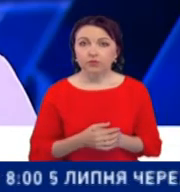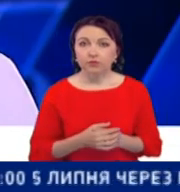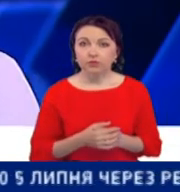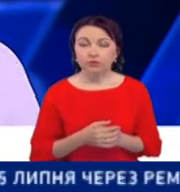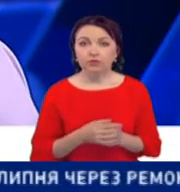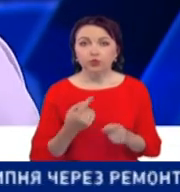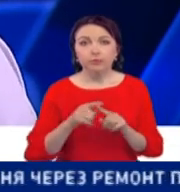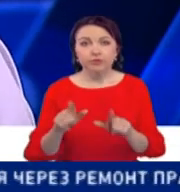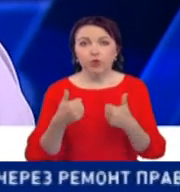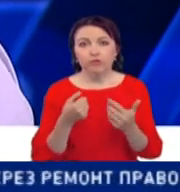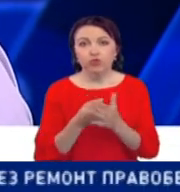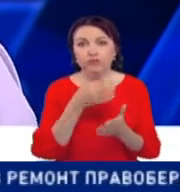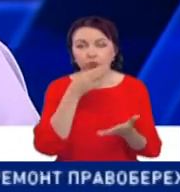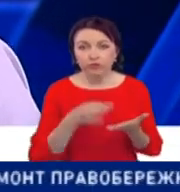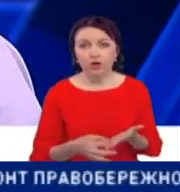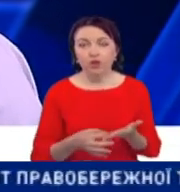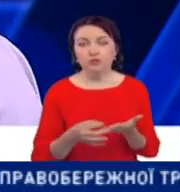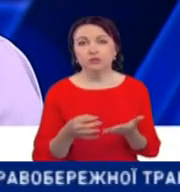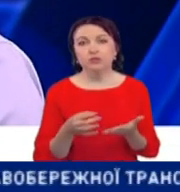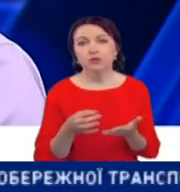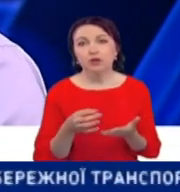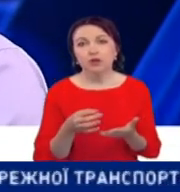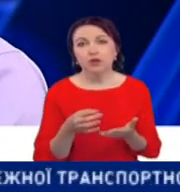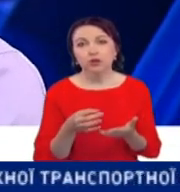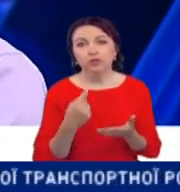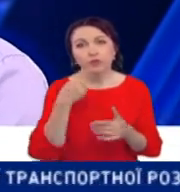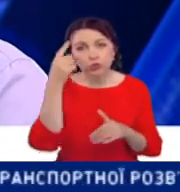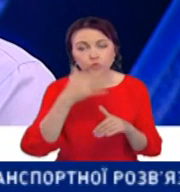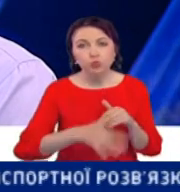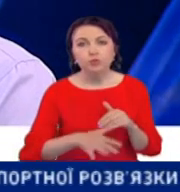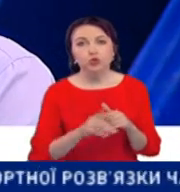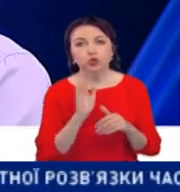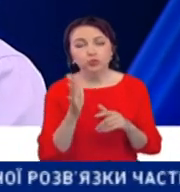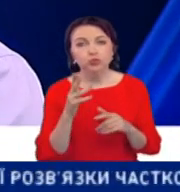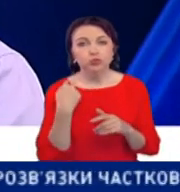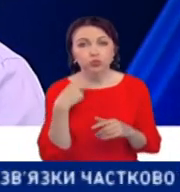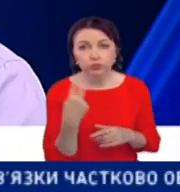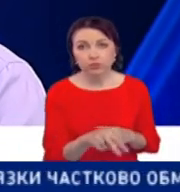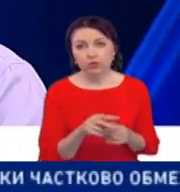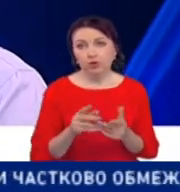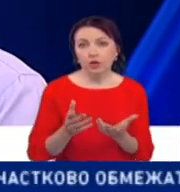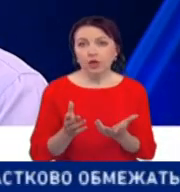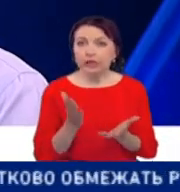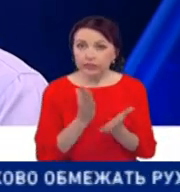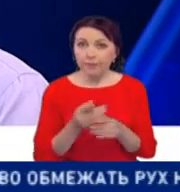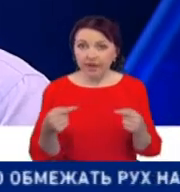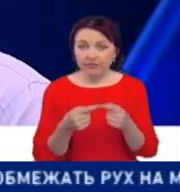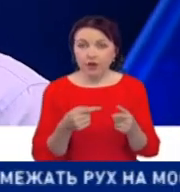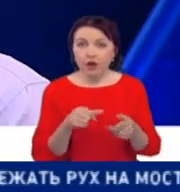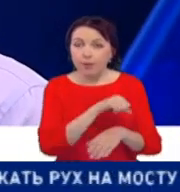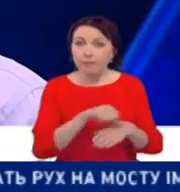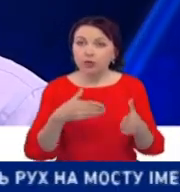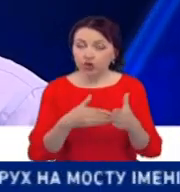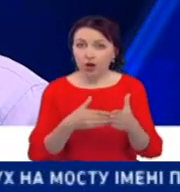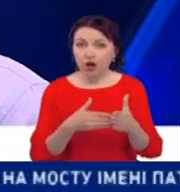чи, там, чи вони дійсно розуміли, що вони сядуть і будуть сидіти, тому що є певна межа, так,